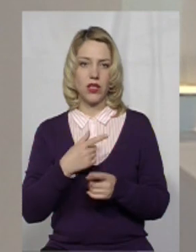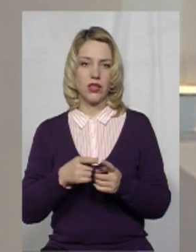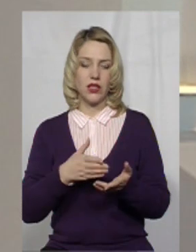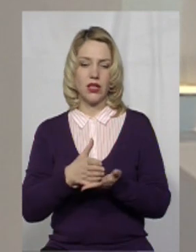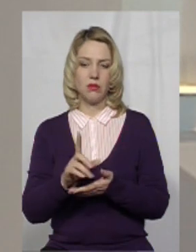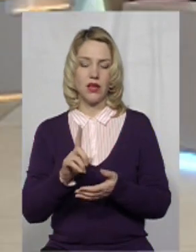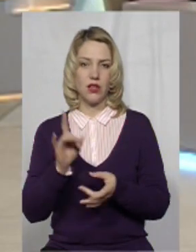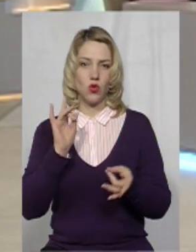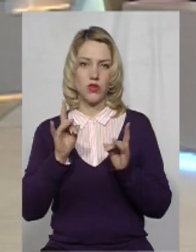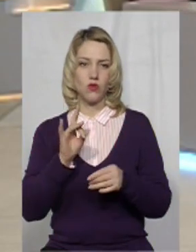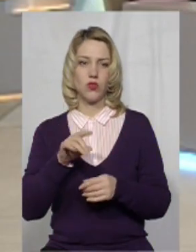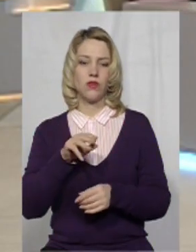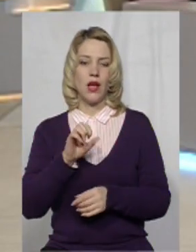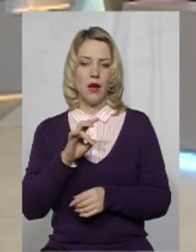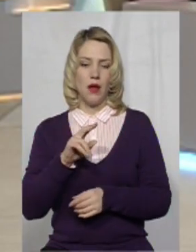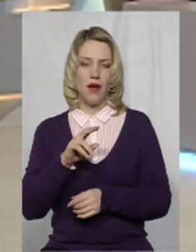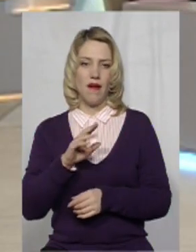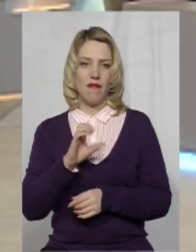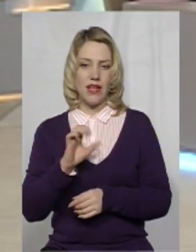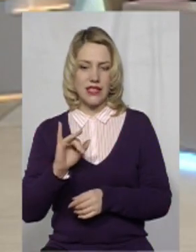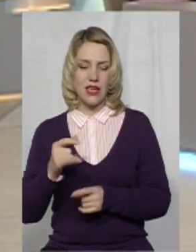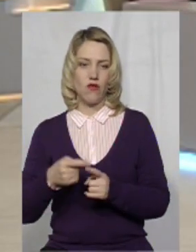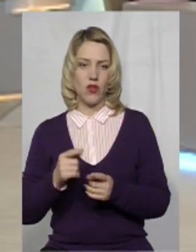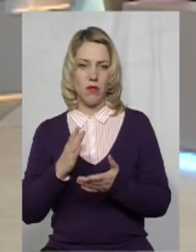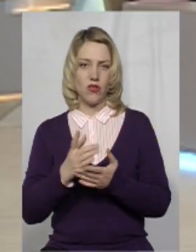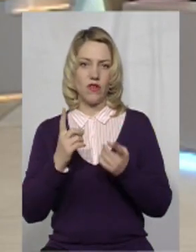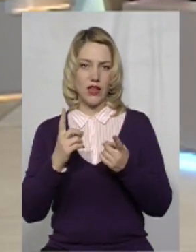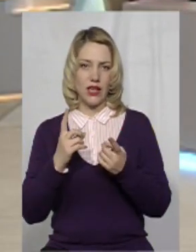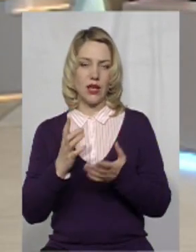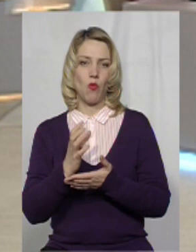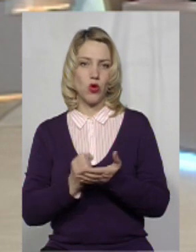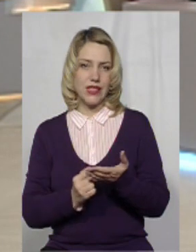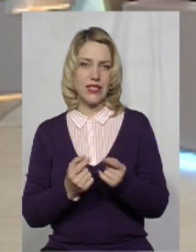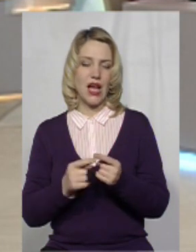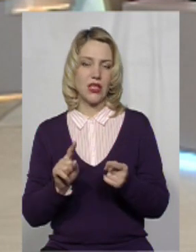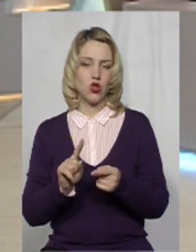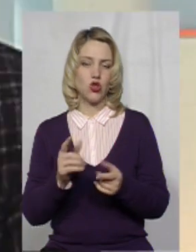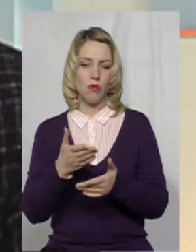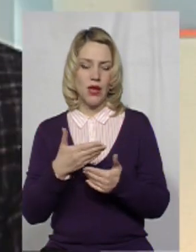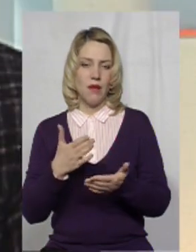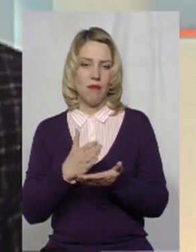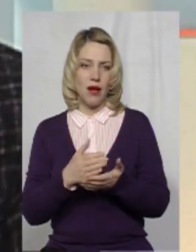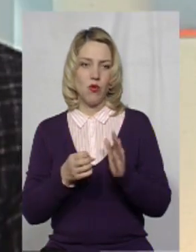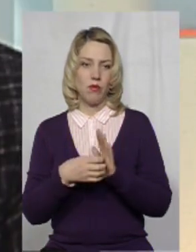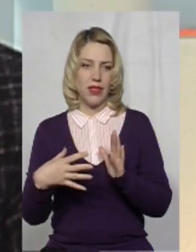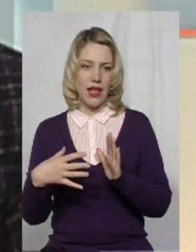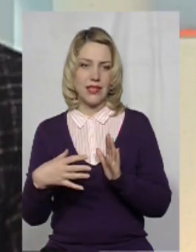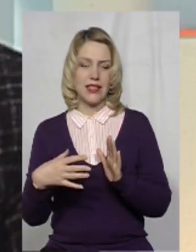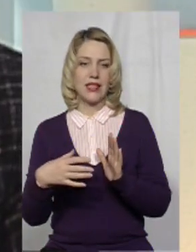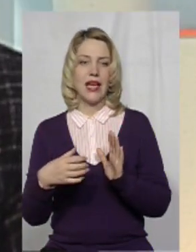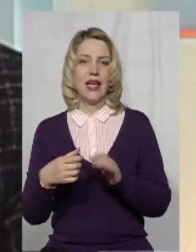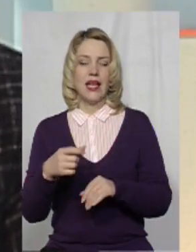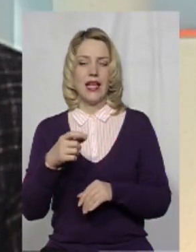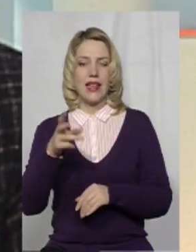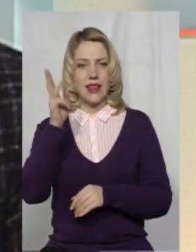озвучив пан Василь, вони досить великий потенціал мають. А те, що ми маємо 15 сьогодні